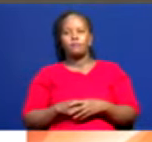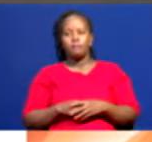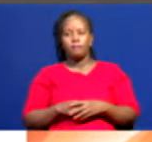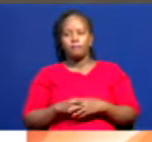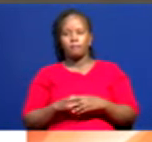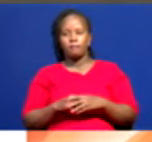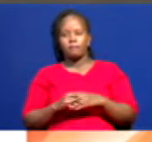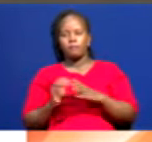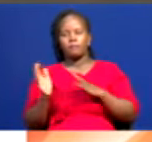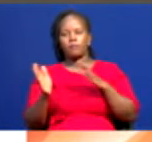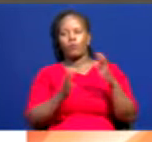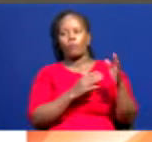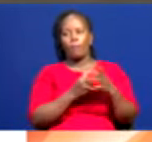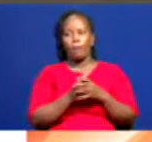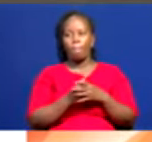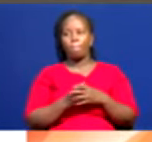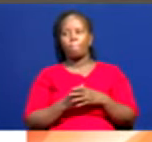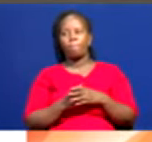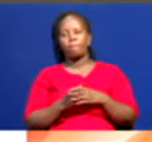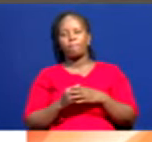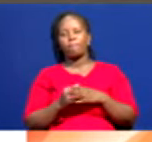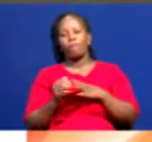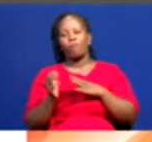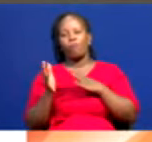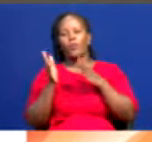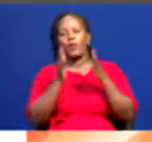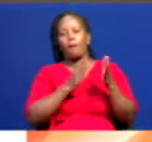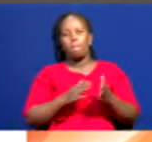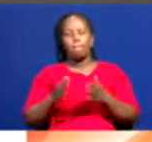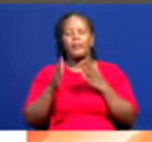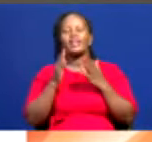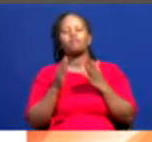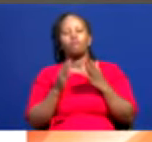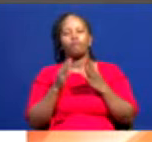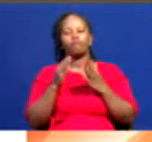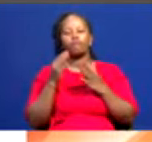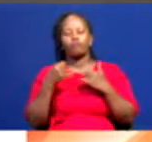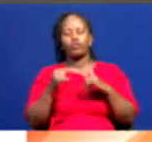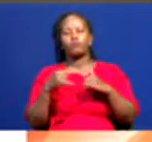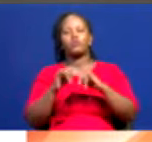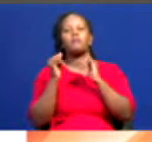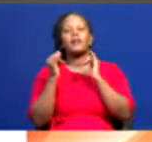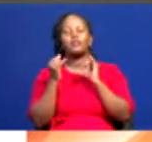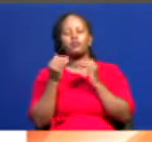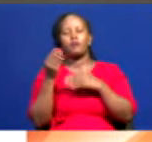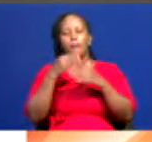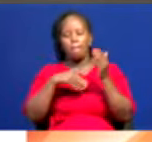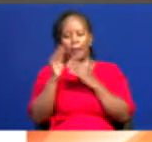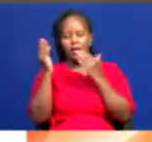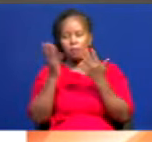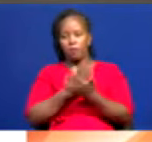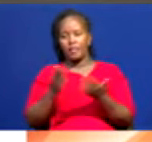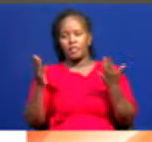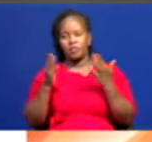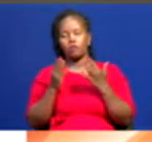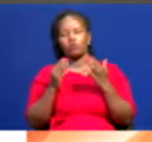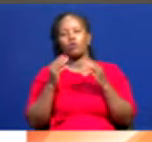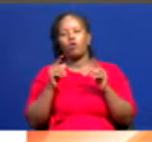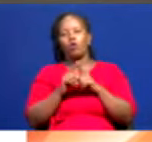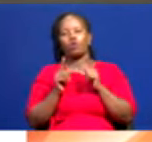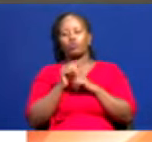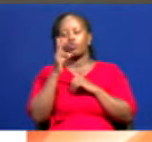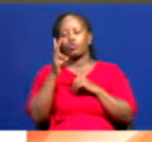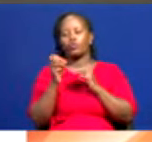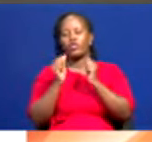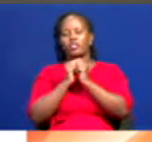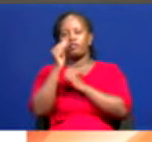Hoja ya kutekeleza sheria ya ununuzi wa bidhaa na huduma za umma ya mwaka 2015 ili kutenga 30% ya zabuni